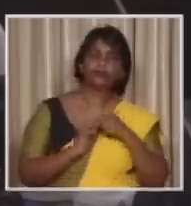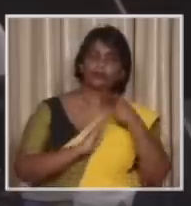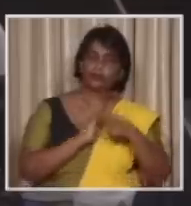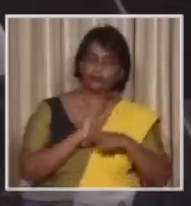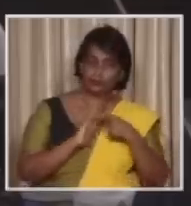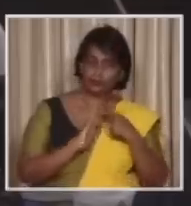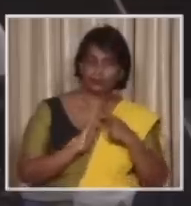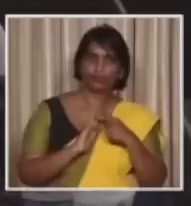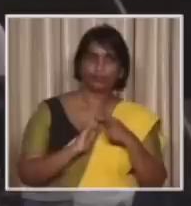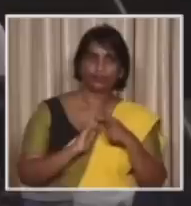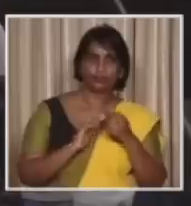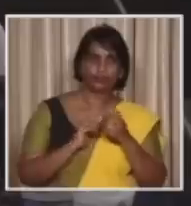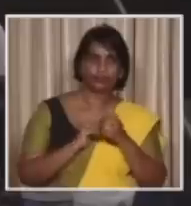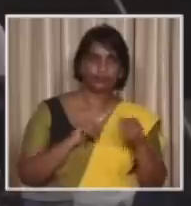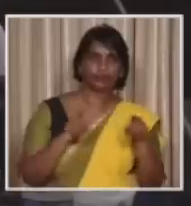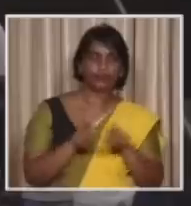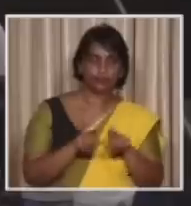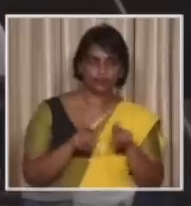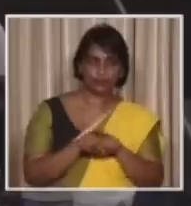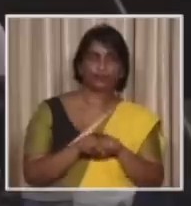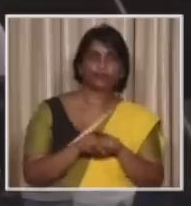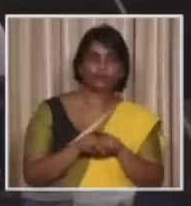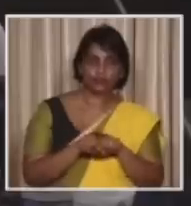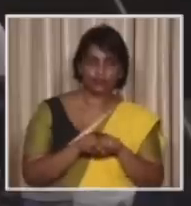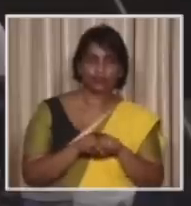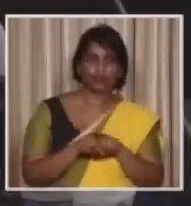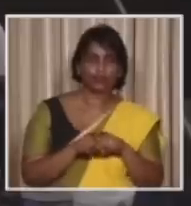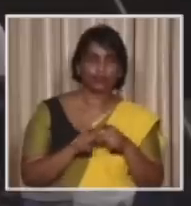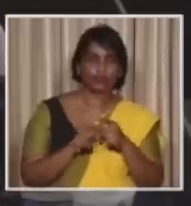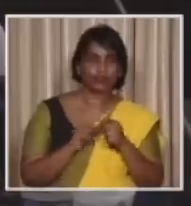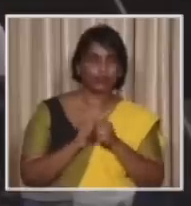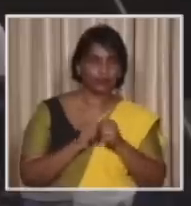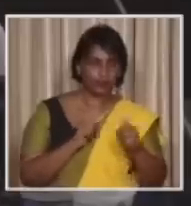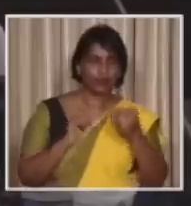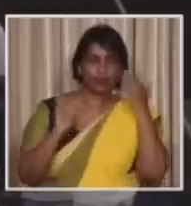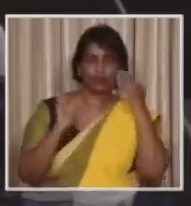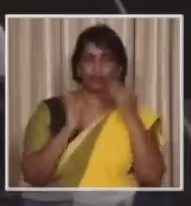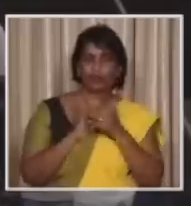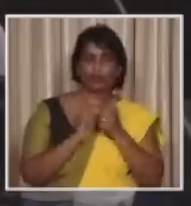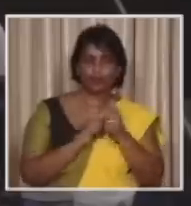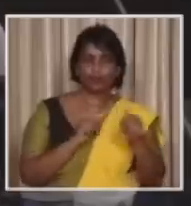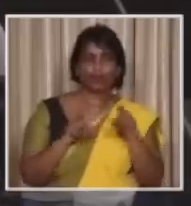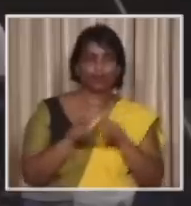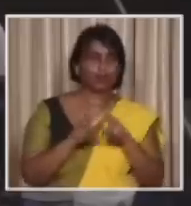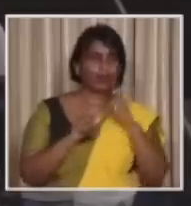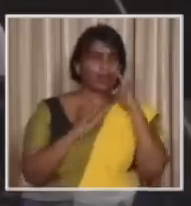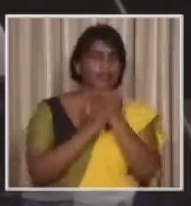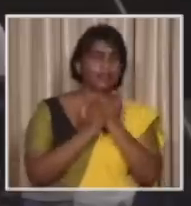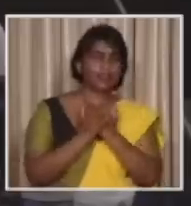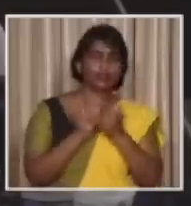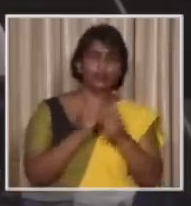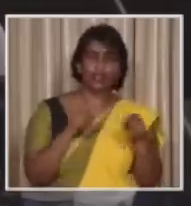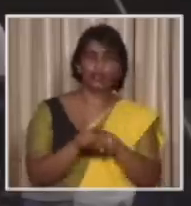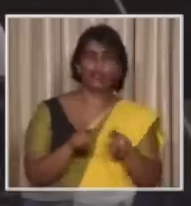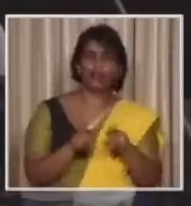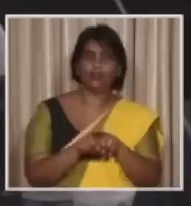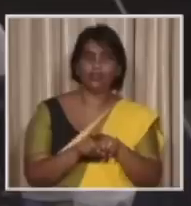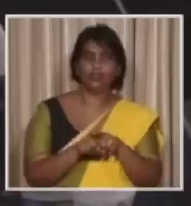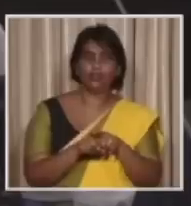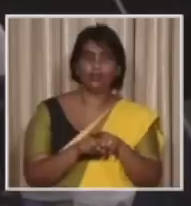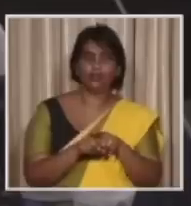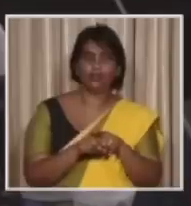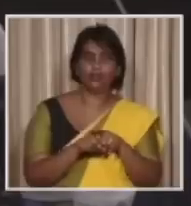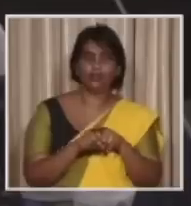ප්‍රසිද්ධ වෙනවා. තවත් මේ රටේ ජනතාව කුතුහලයෙන් යුක්තව මේ වැඩසටහන බලන්න පෙළඹෙනවා. ඒත් එක පැත්තකින් සියත